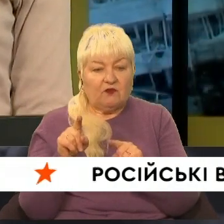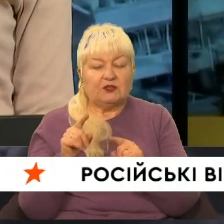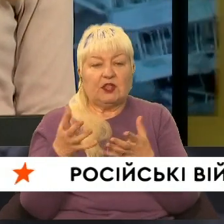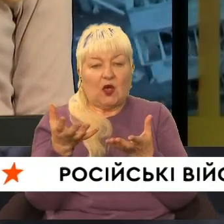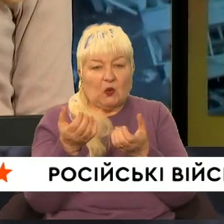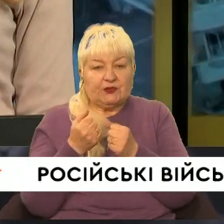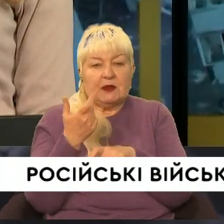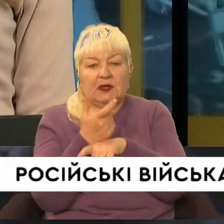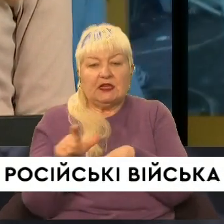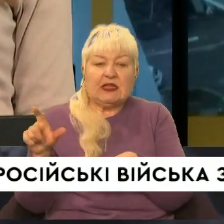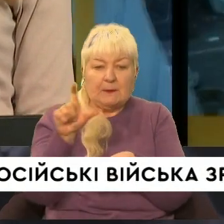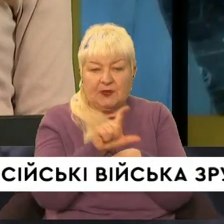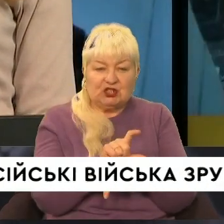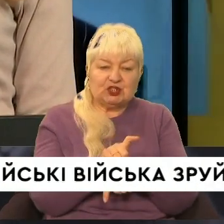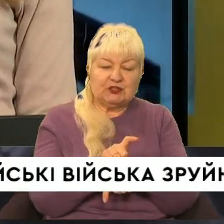отримали